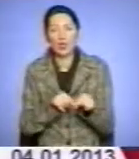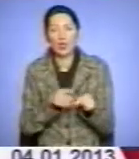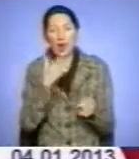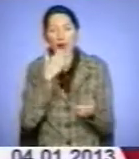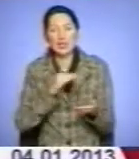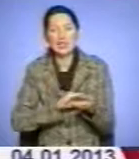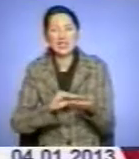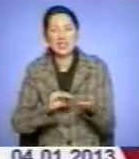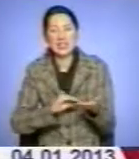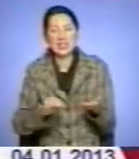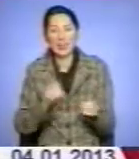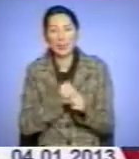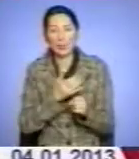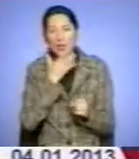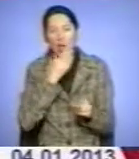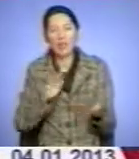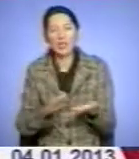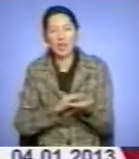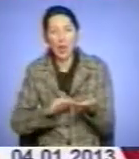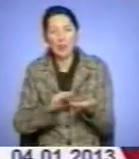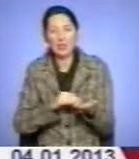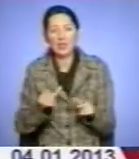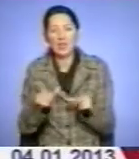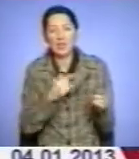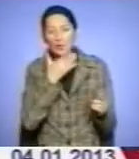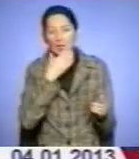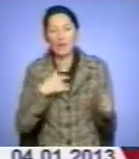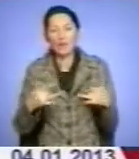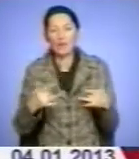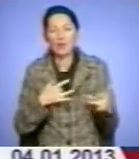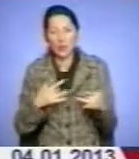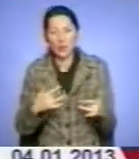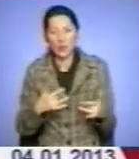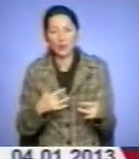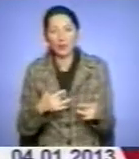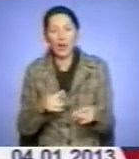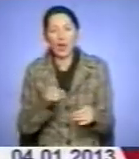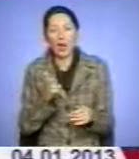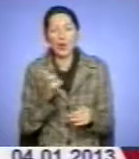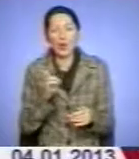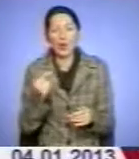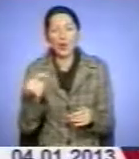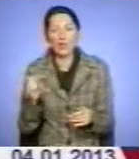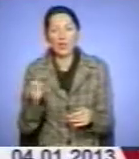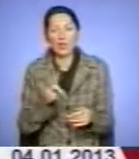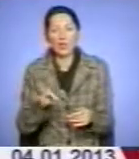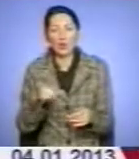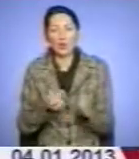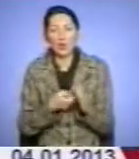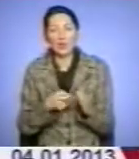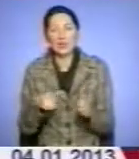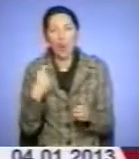гарний сценарій, зробили гарні репетиції і їдемо з гарним вертепом. Село Многопілля, Амбросівський район Донецької області. Ми готуємо для